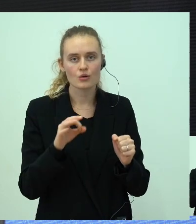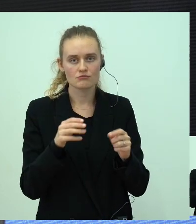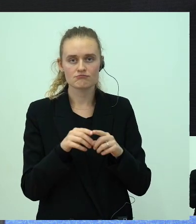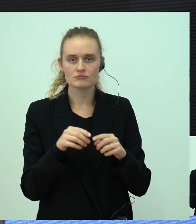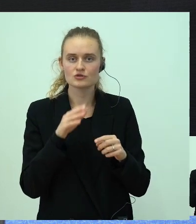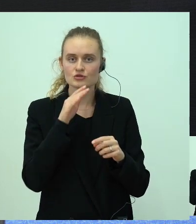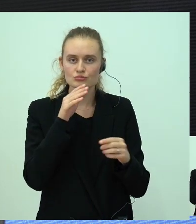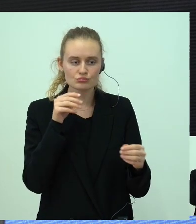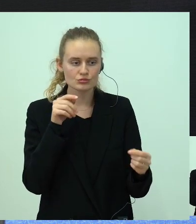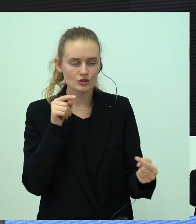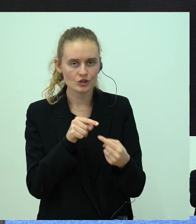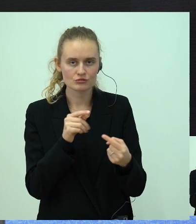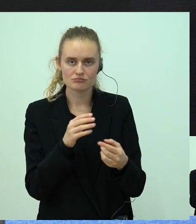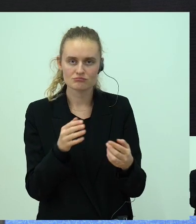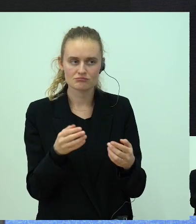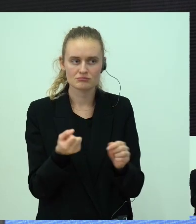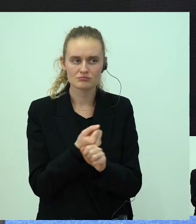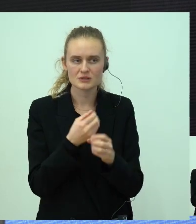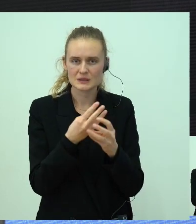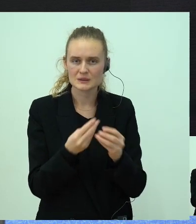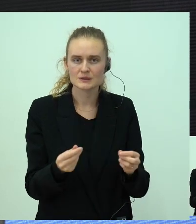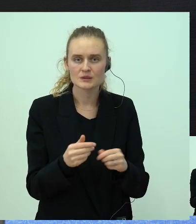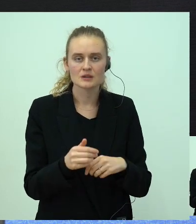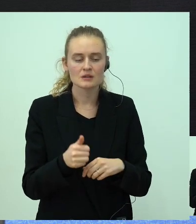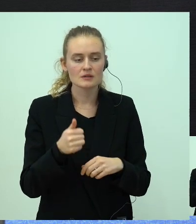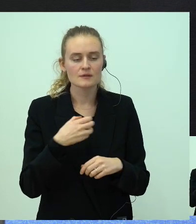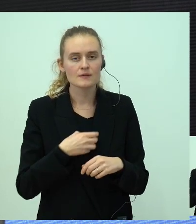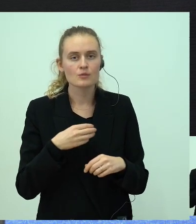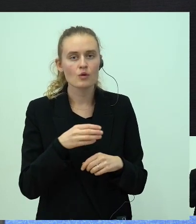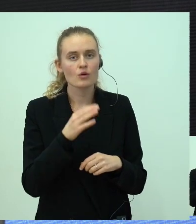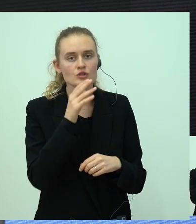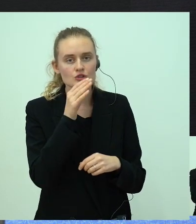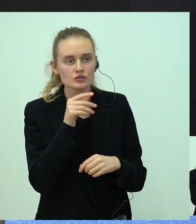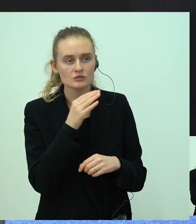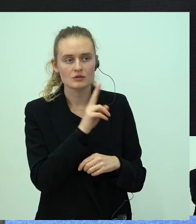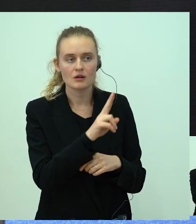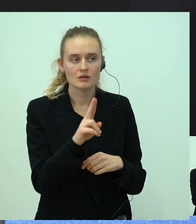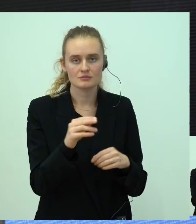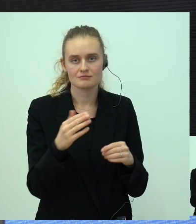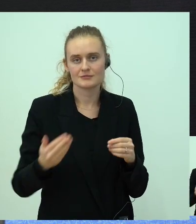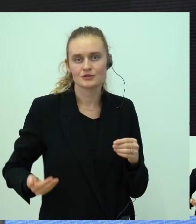strategiją, kuri skatintų žydiško gyvenimo puoselėjimą.